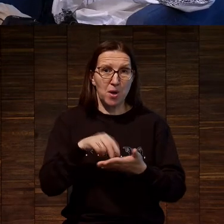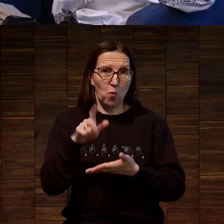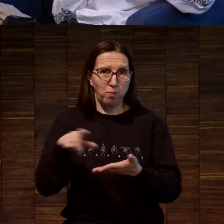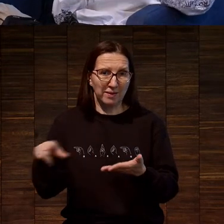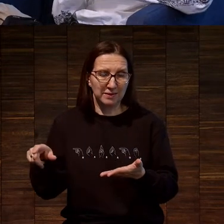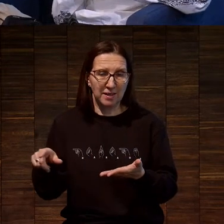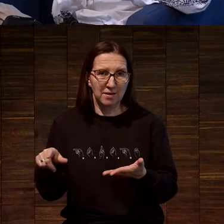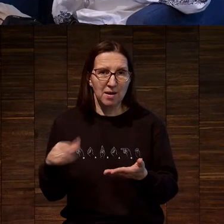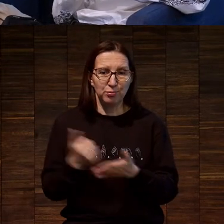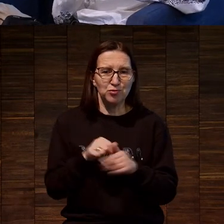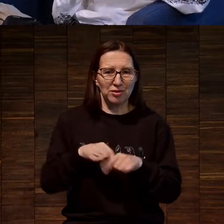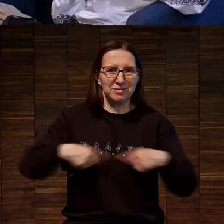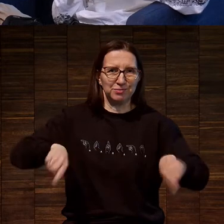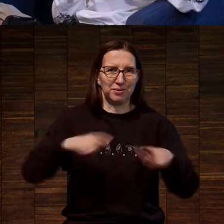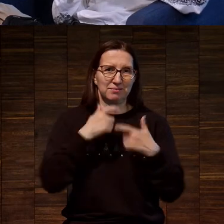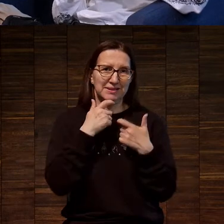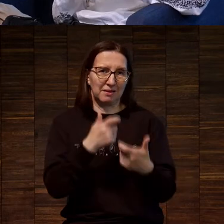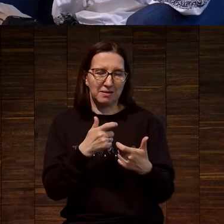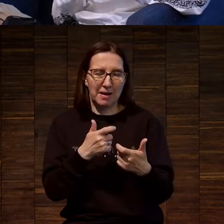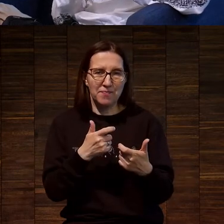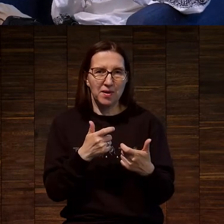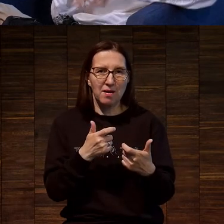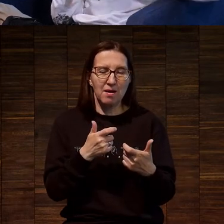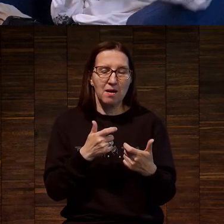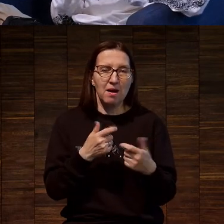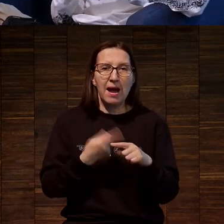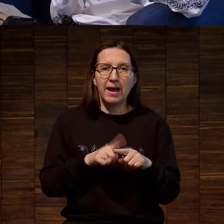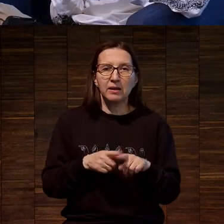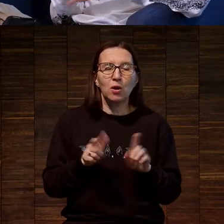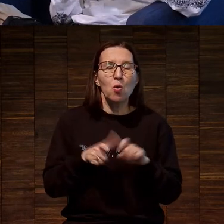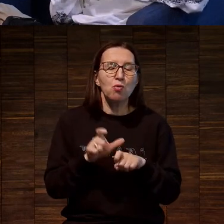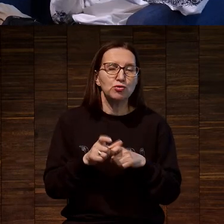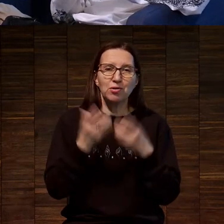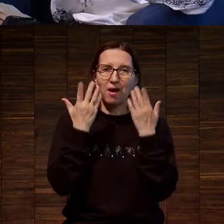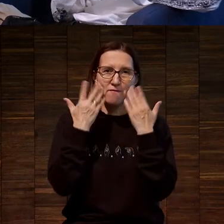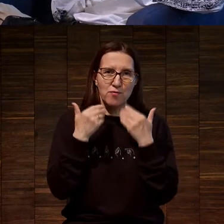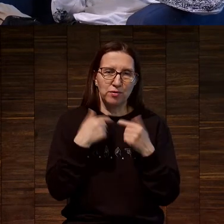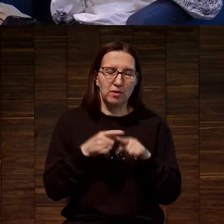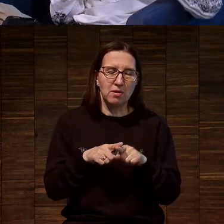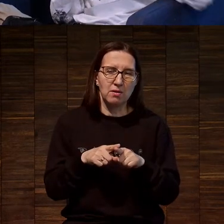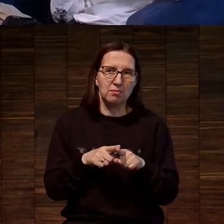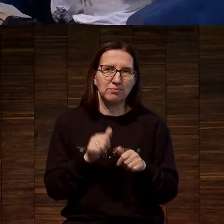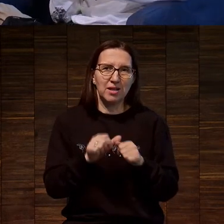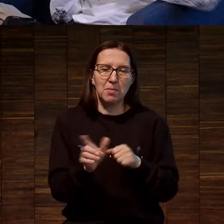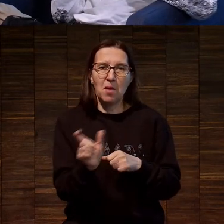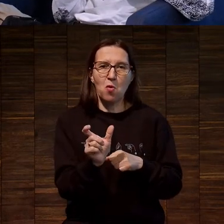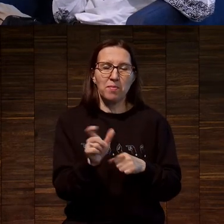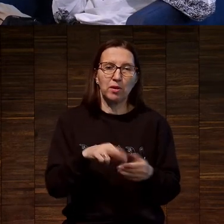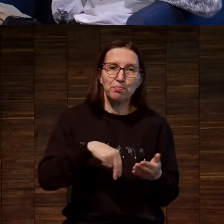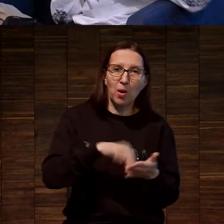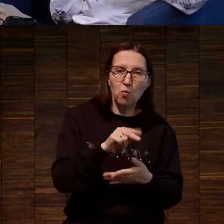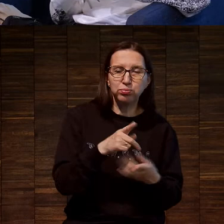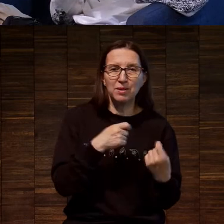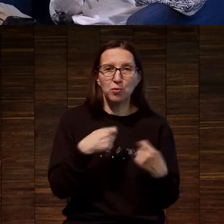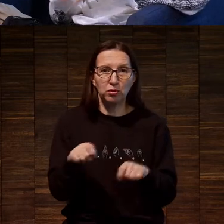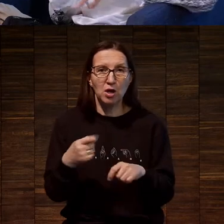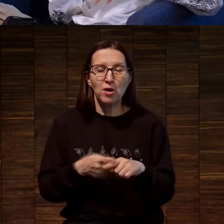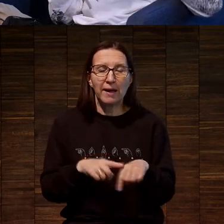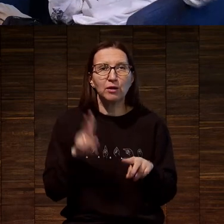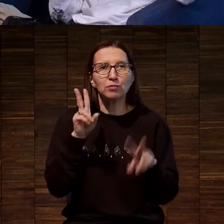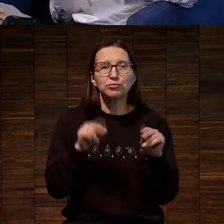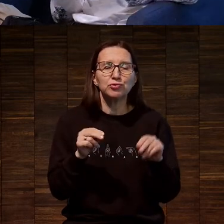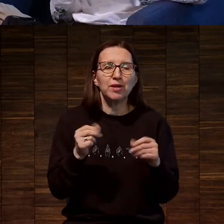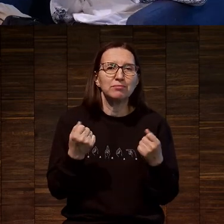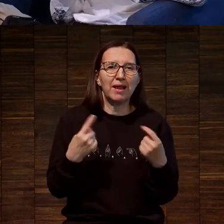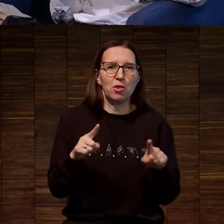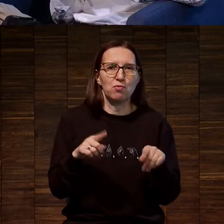покупатель... То есть для зрителя режим, для покупателя это очень комфортный режим покупки-продажи. И это была такая потайная дверь, через которую можно